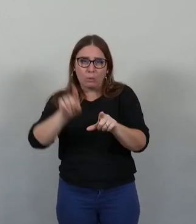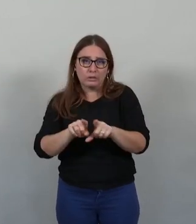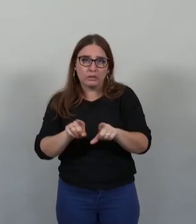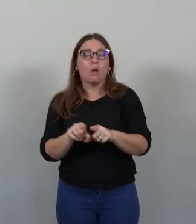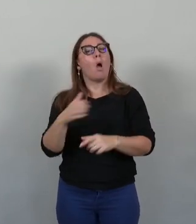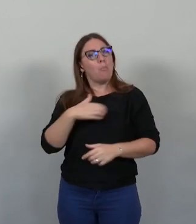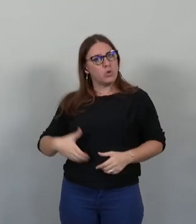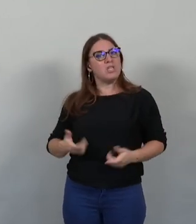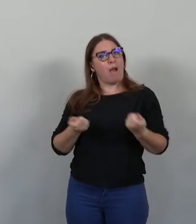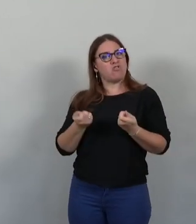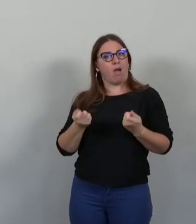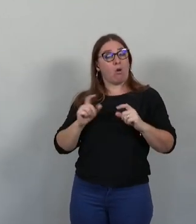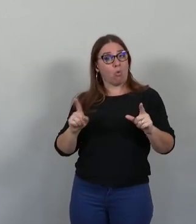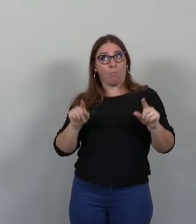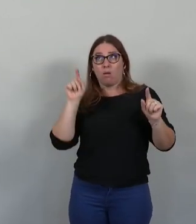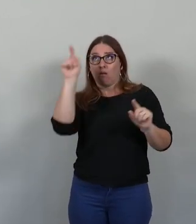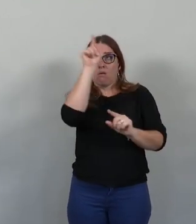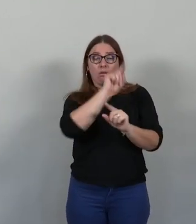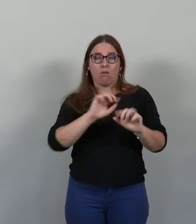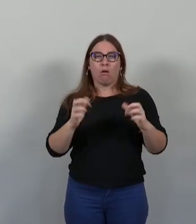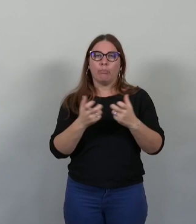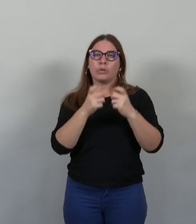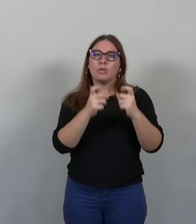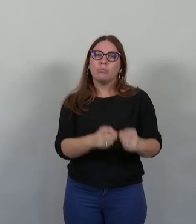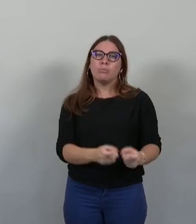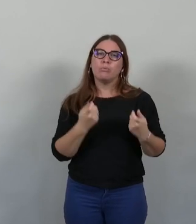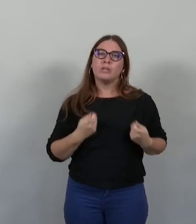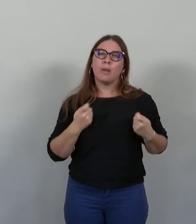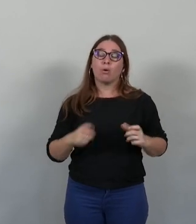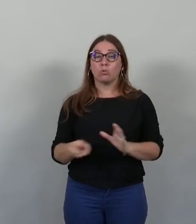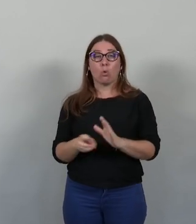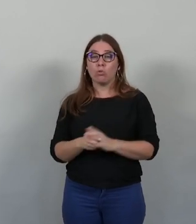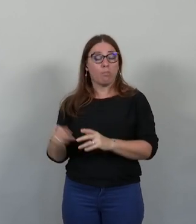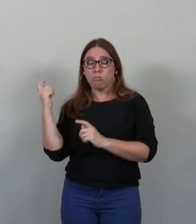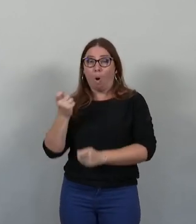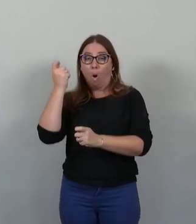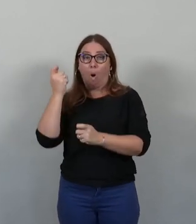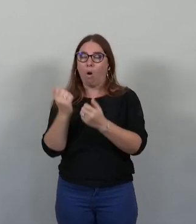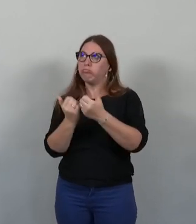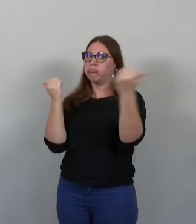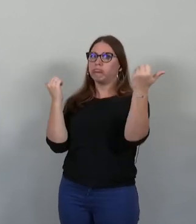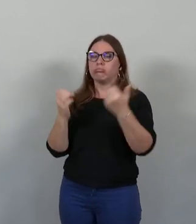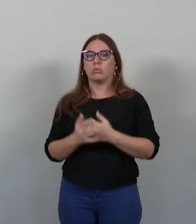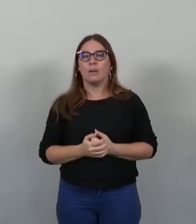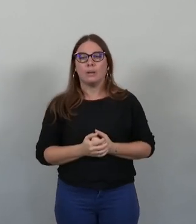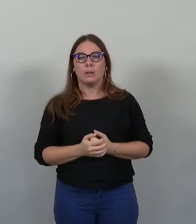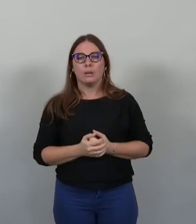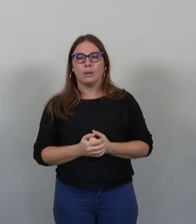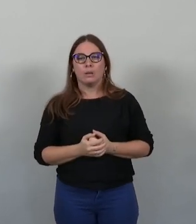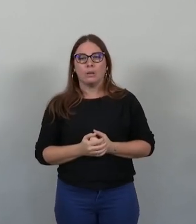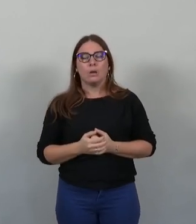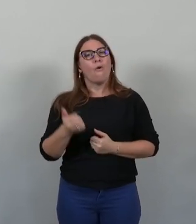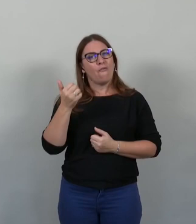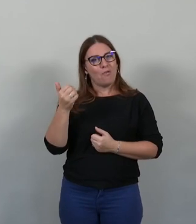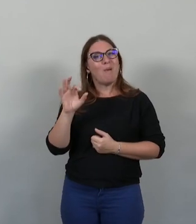municipales mais elles ont le mérite d'avoir un coup moins démesuré qu'à Greno pour la collectivité vous avez bien daigné nous